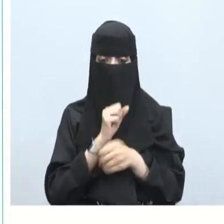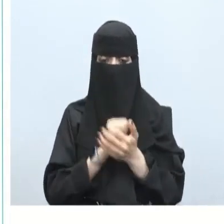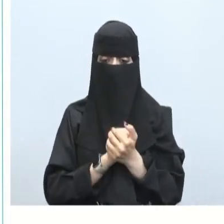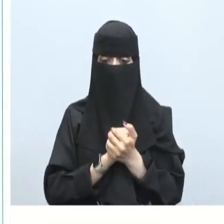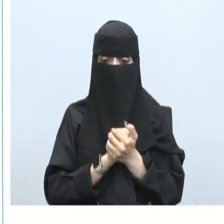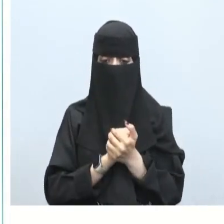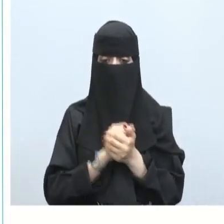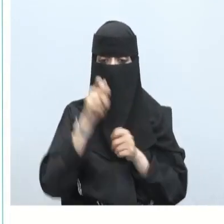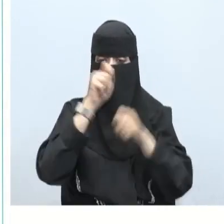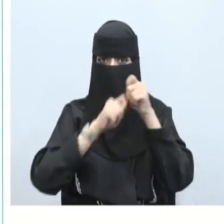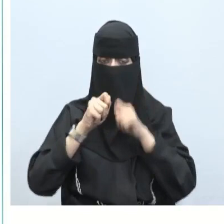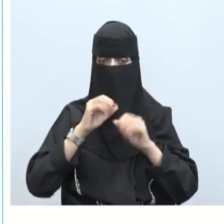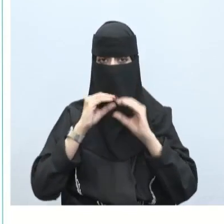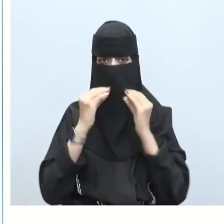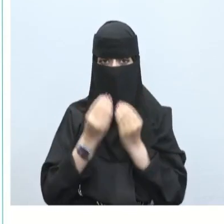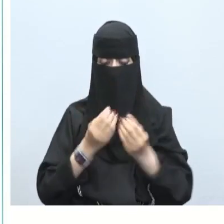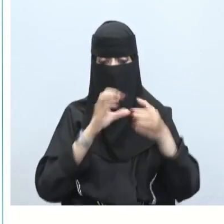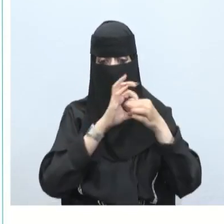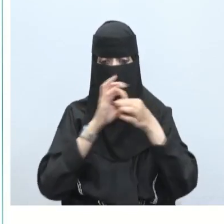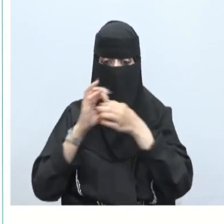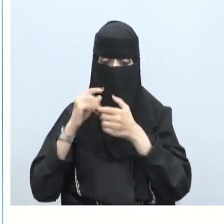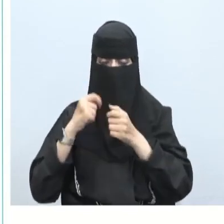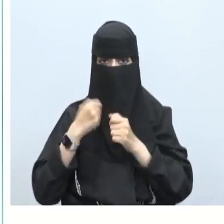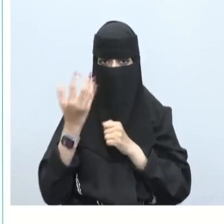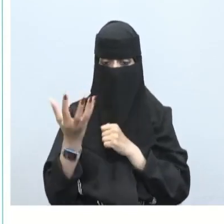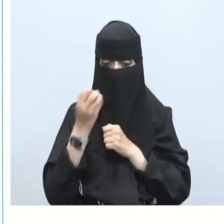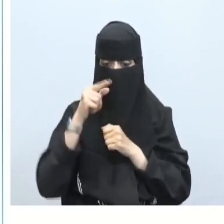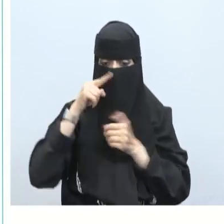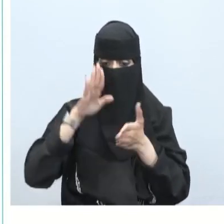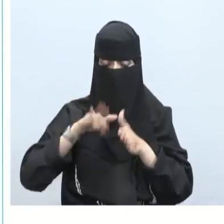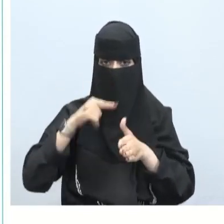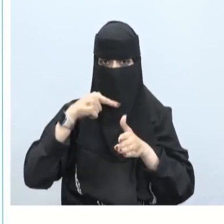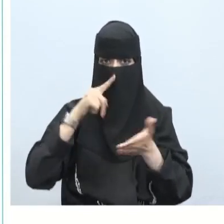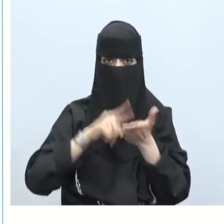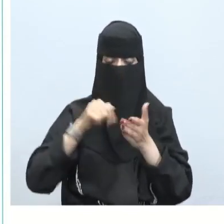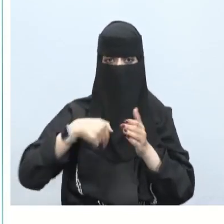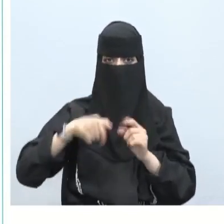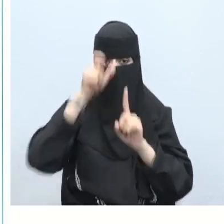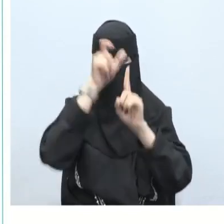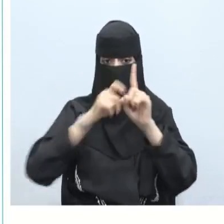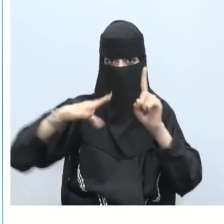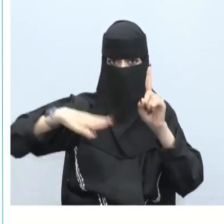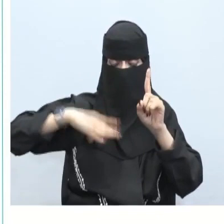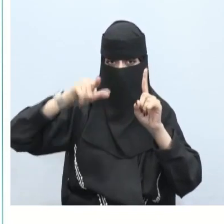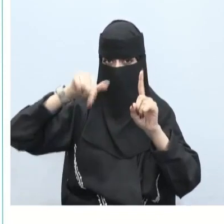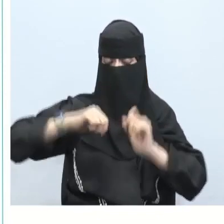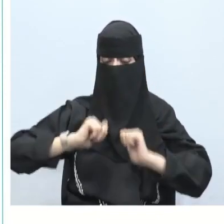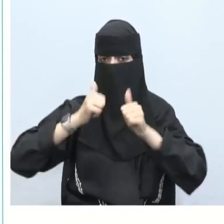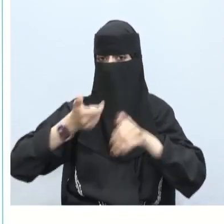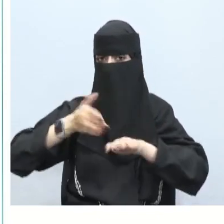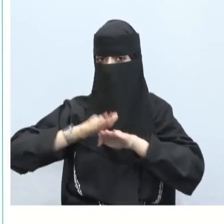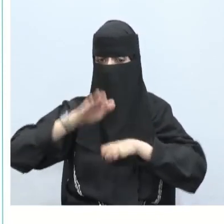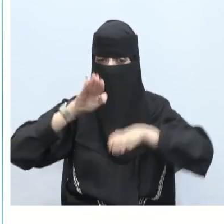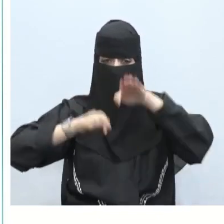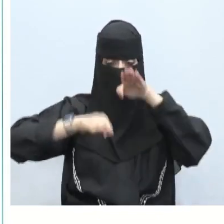الامداد عمليه اداره سلاسل الامداد يجب ان يكون مدير سلاسل الامداد قادر على